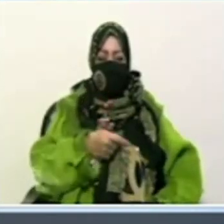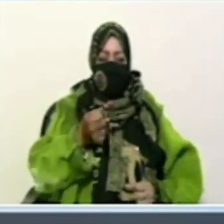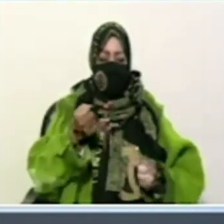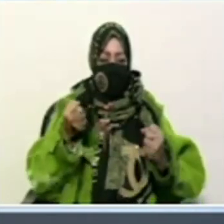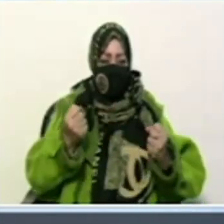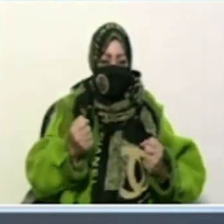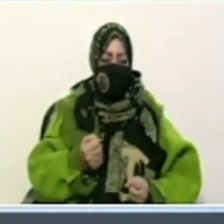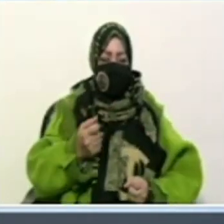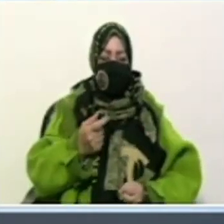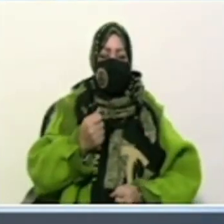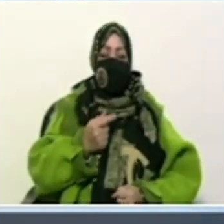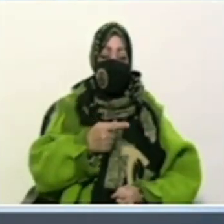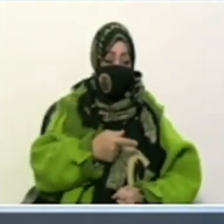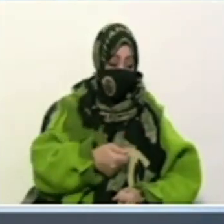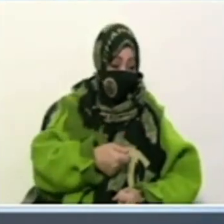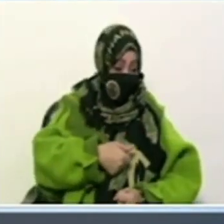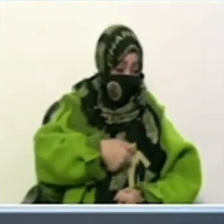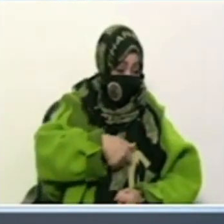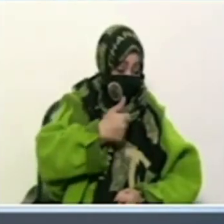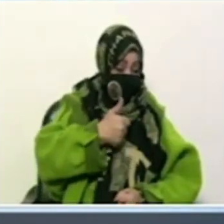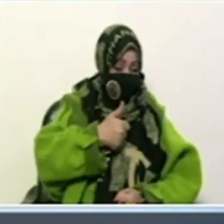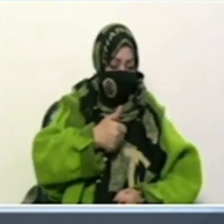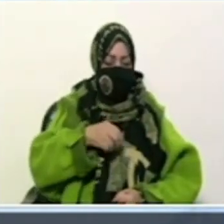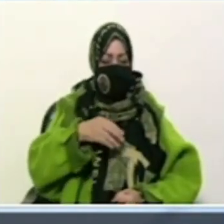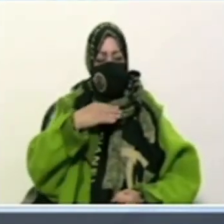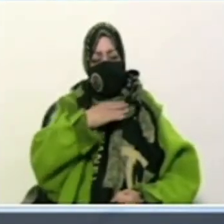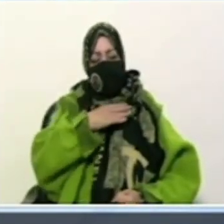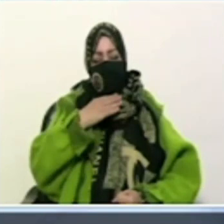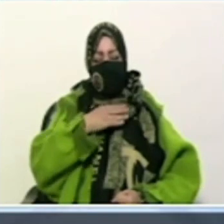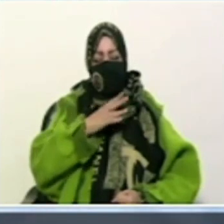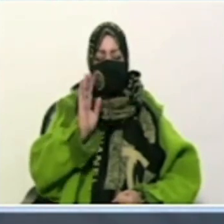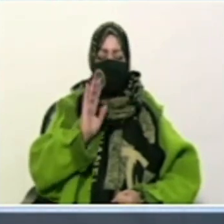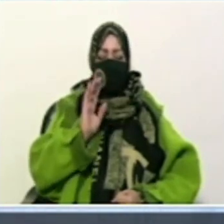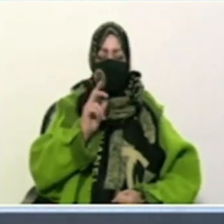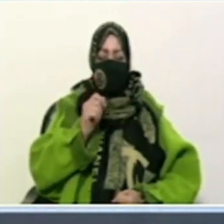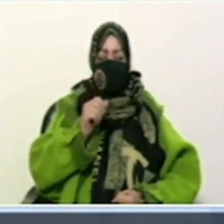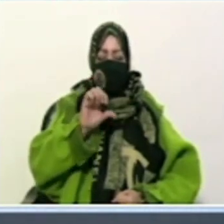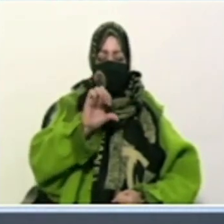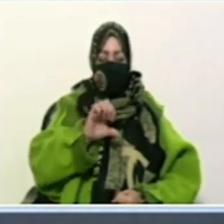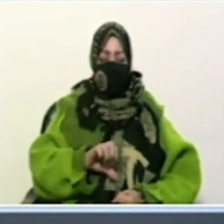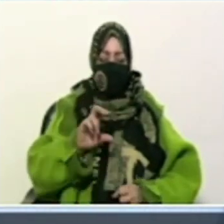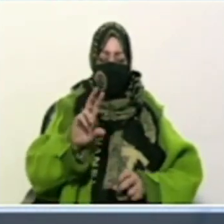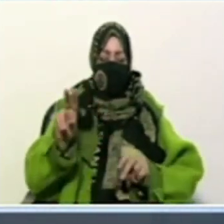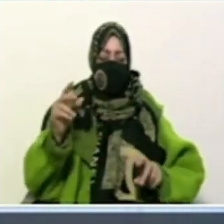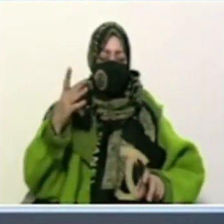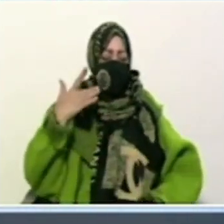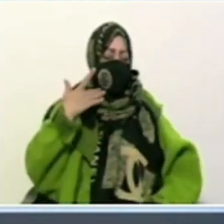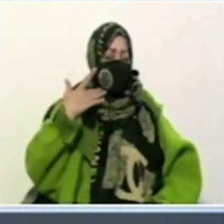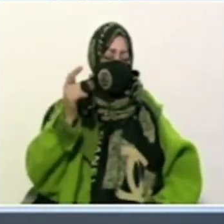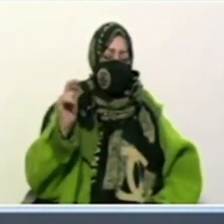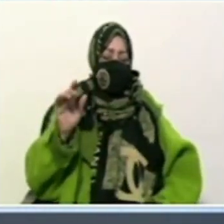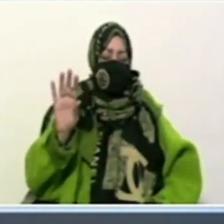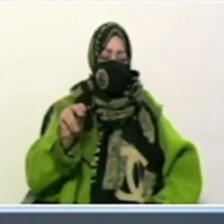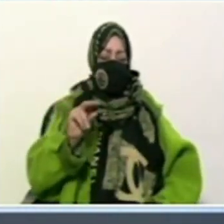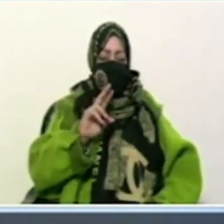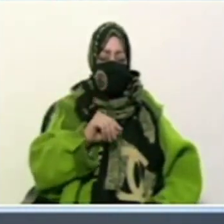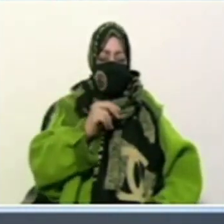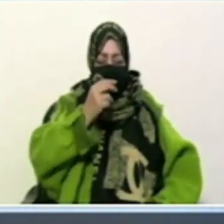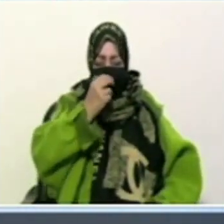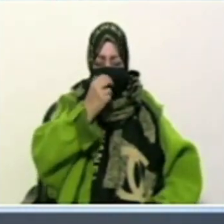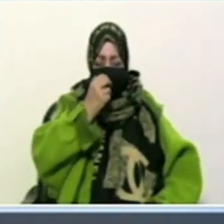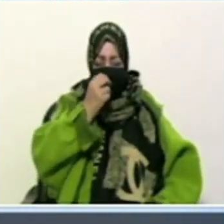لا يلزمه ولا يعني أيضا يسقط العاجز عنها، يسقط الندب في حقه